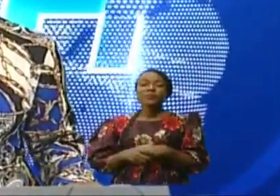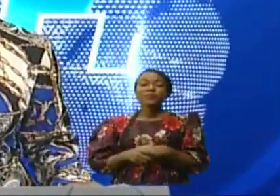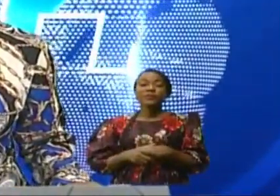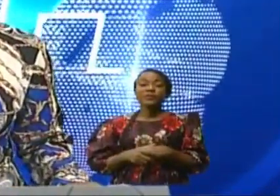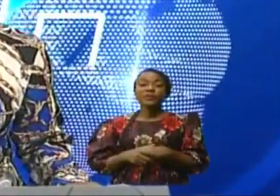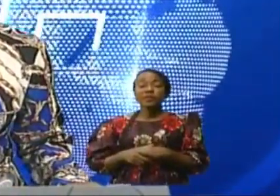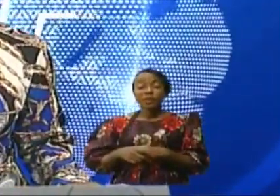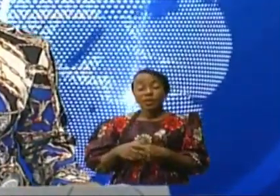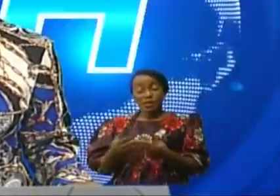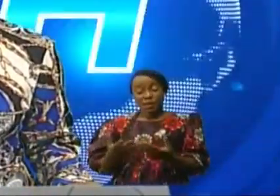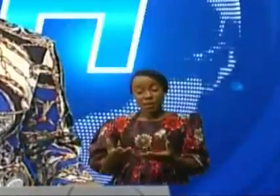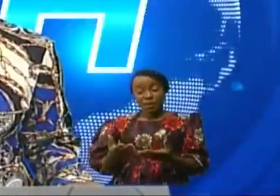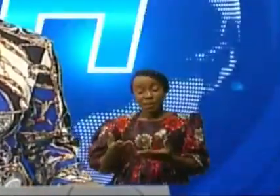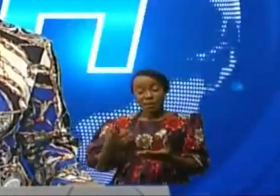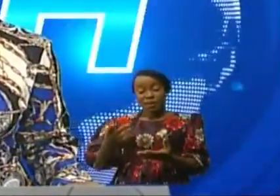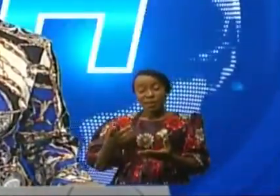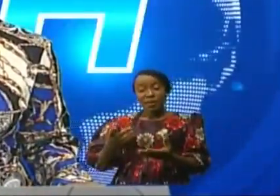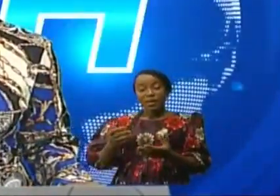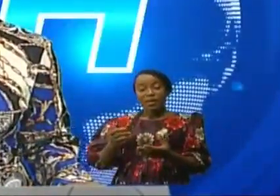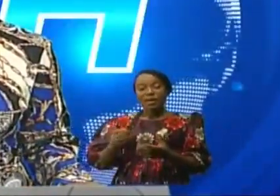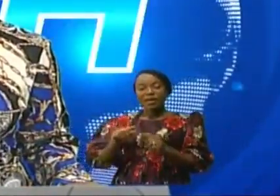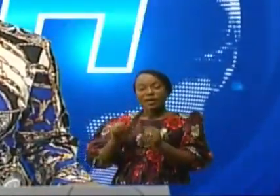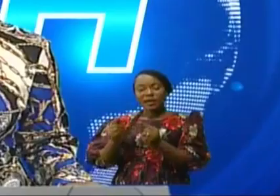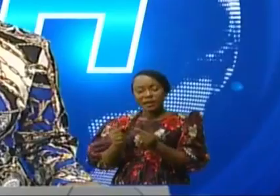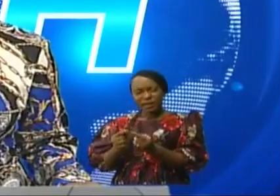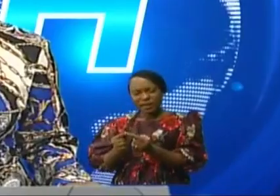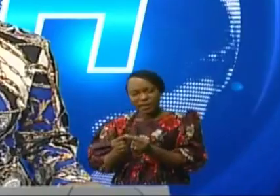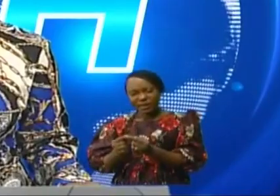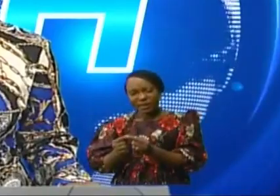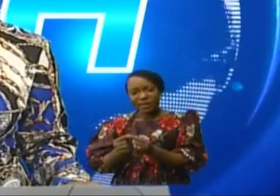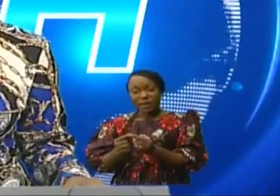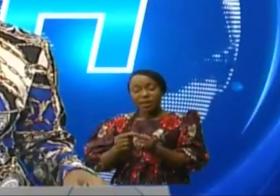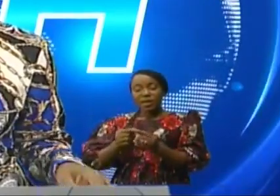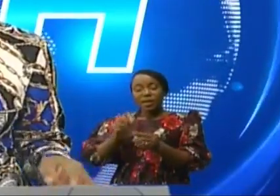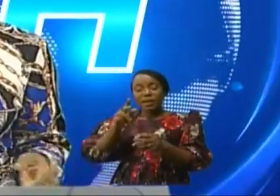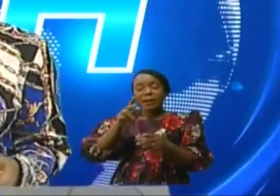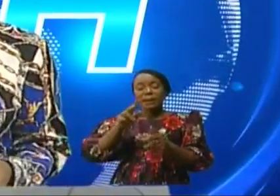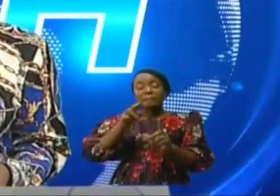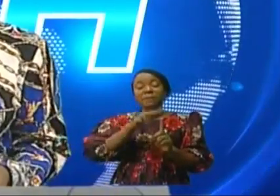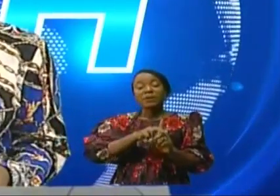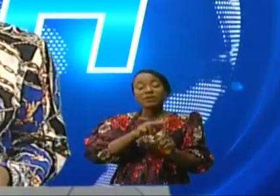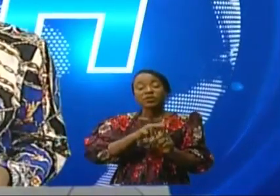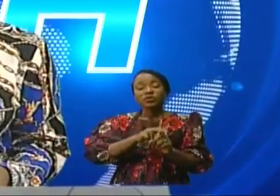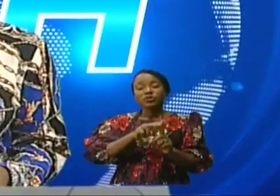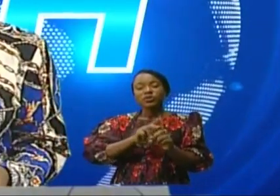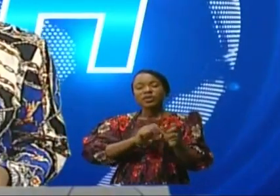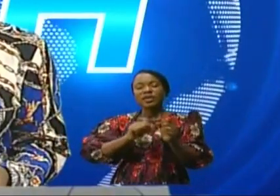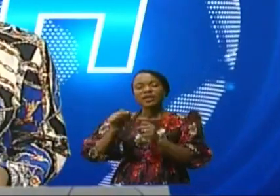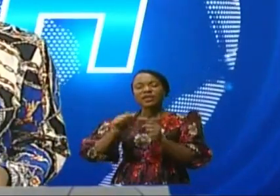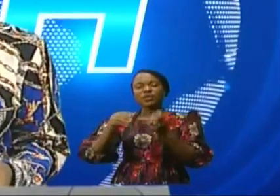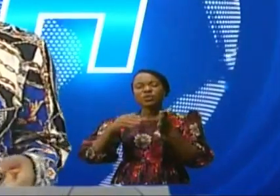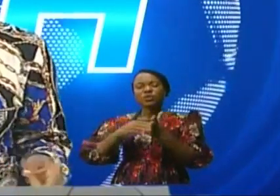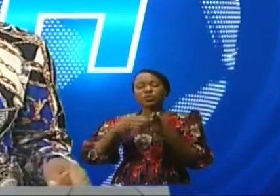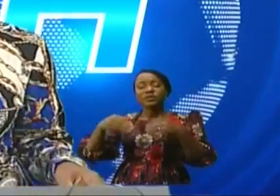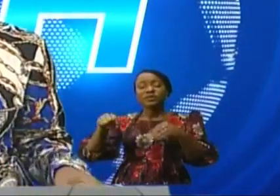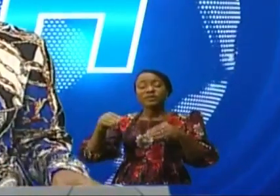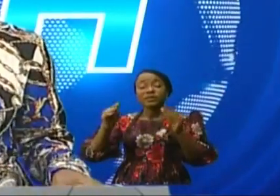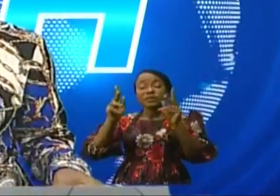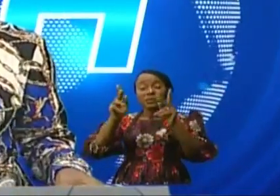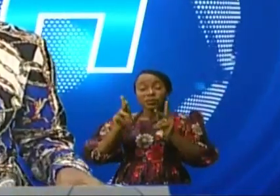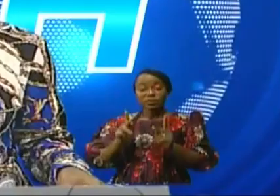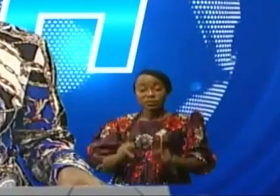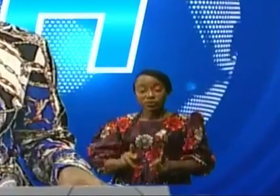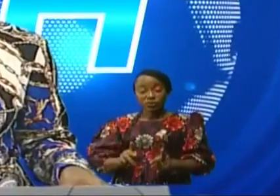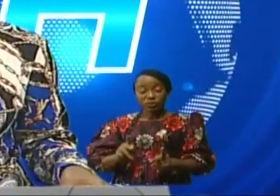L'Agence pour la prévention et la lutte contre la traite des personnes séjourne dans la ville de Kisangani, province de la Tchopo, pour